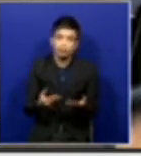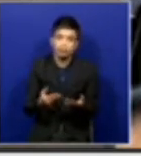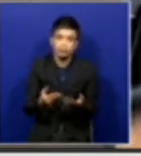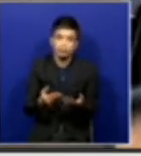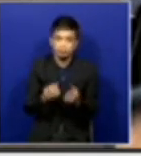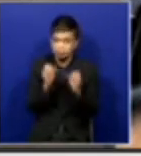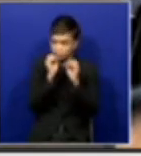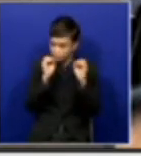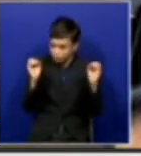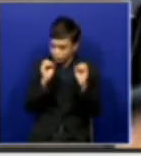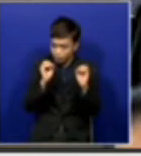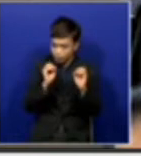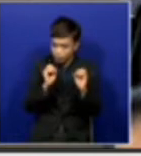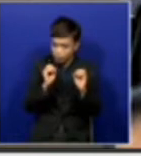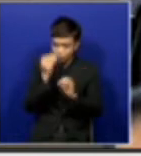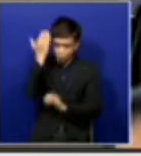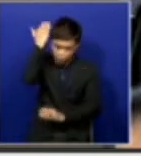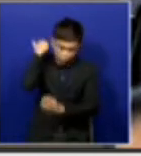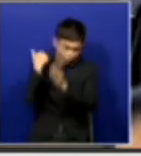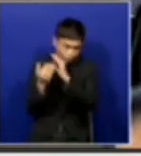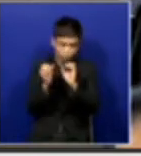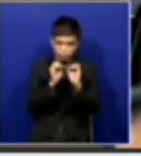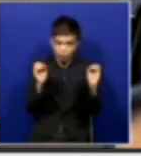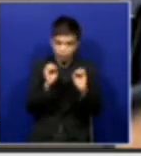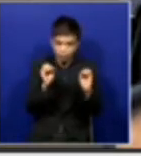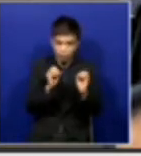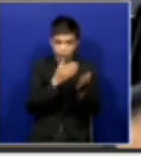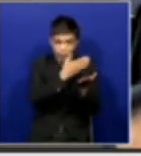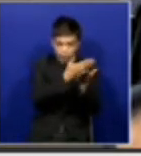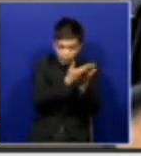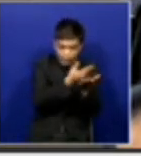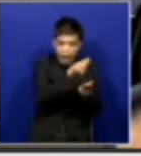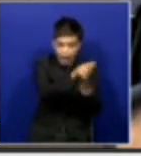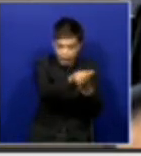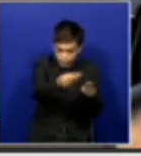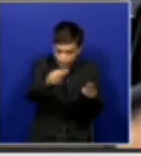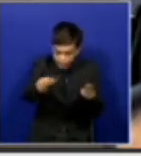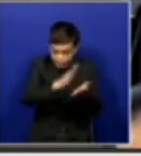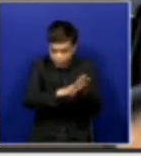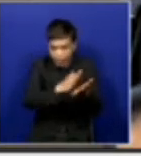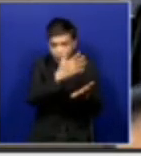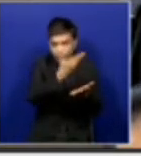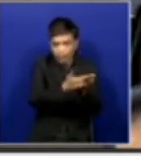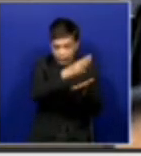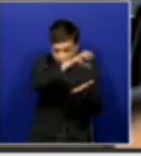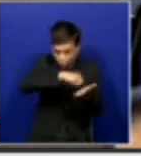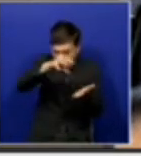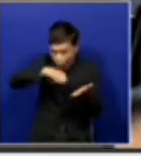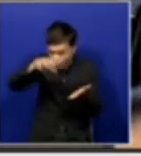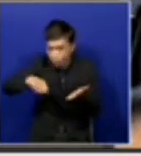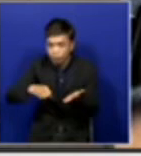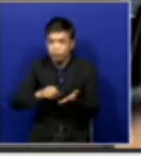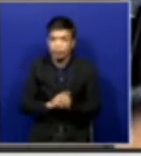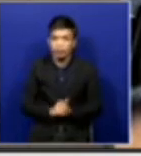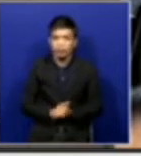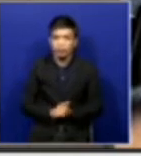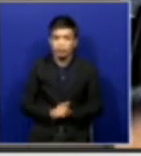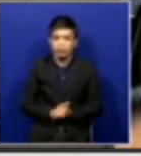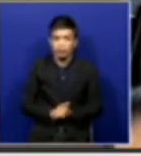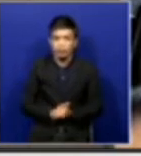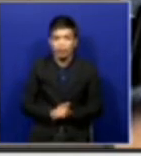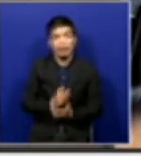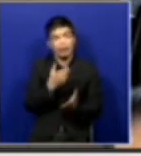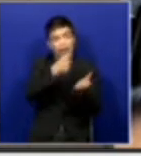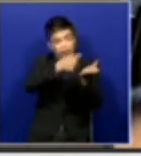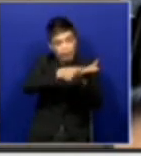ยมีนะงบประมาณที่ให้ไปตัดหรือไปโยกหนี้สาธารณะแปลว่าหนี้ที่จะใช้เขา